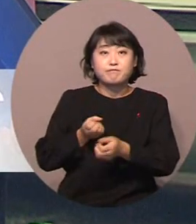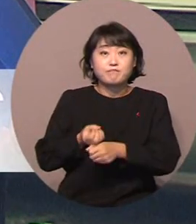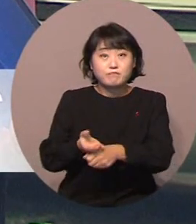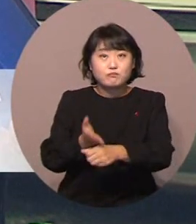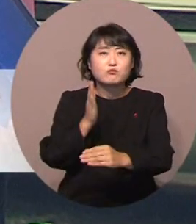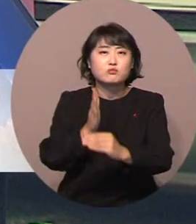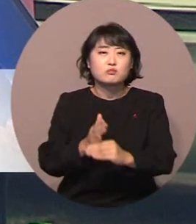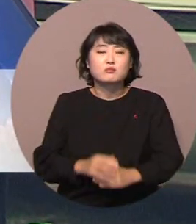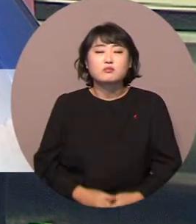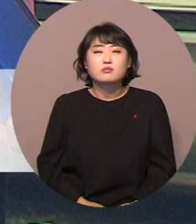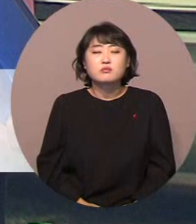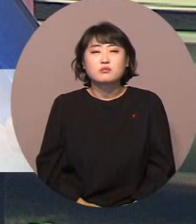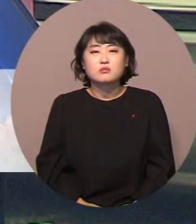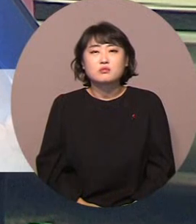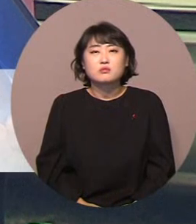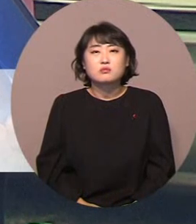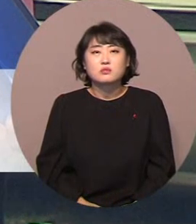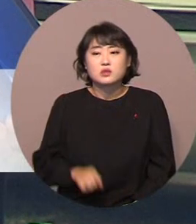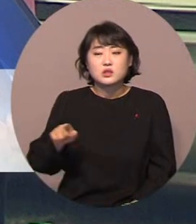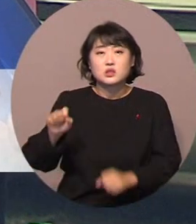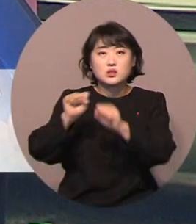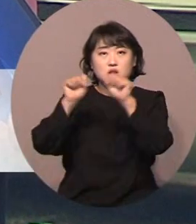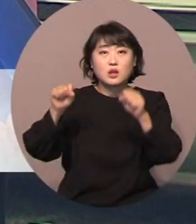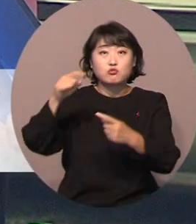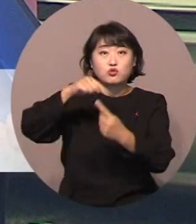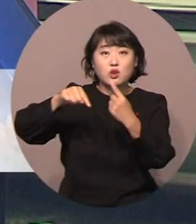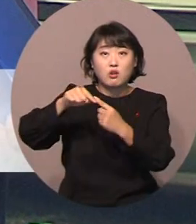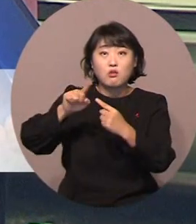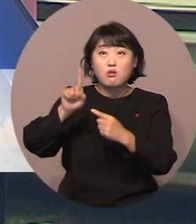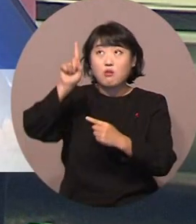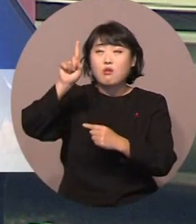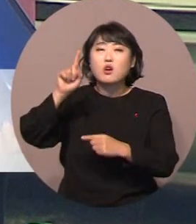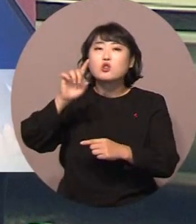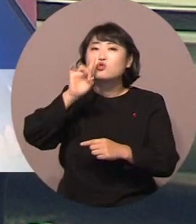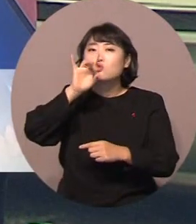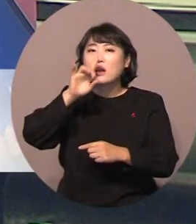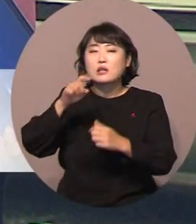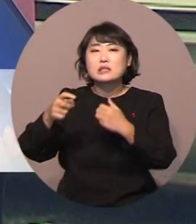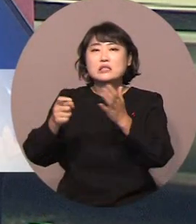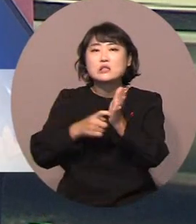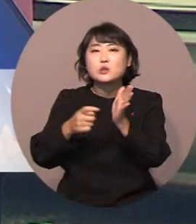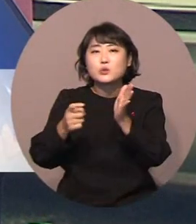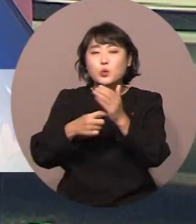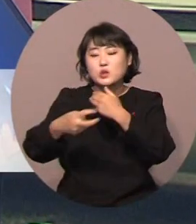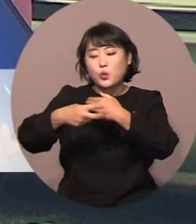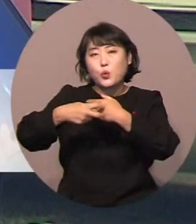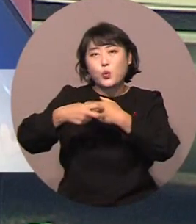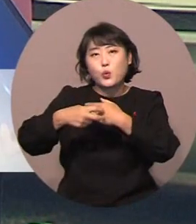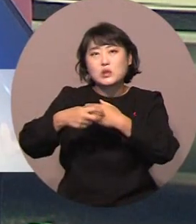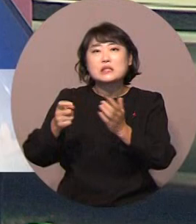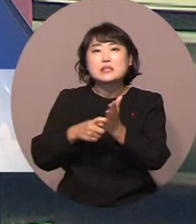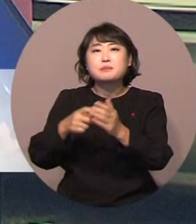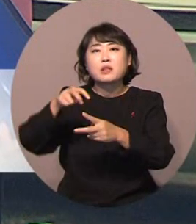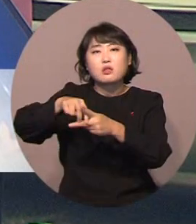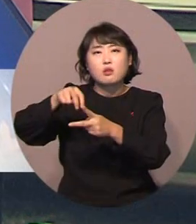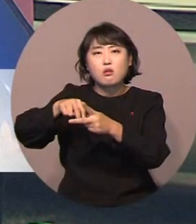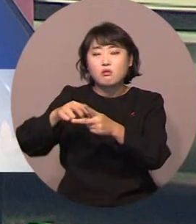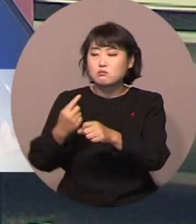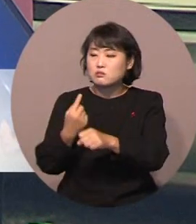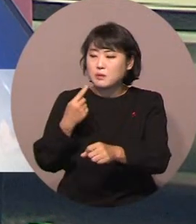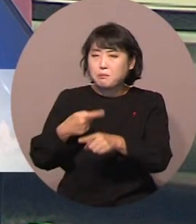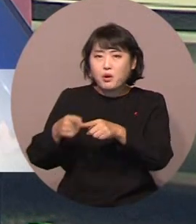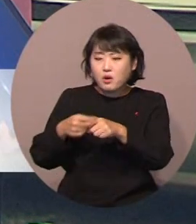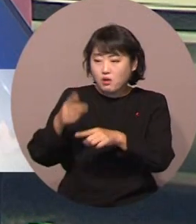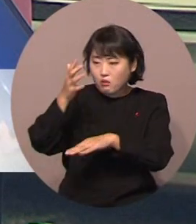보도하고 있는데요 해당 시스템을 운영하는 중앙응급 이료 센터는 지난해 개인정보 영향 평가를 진행한